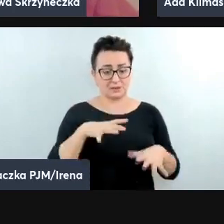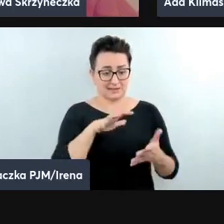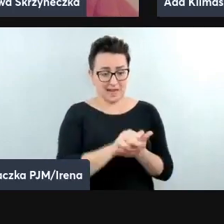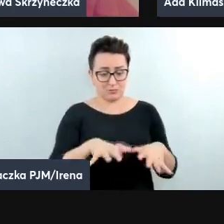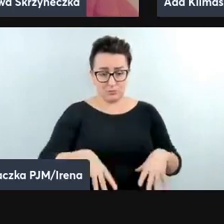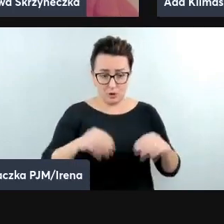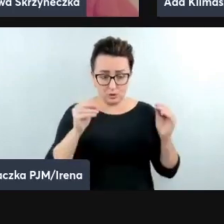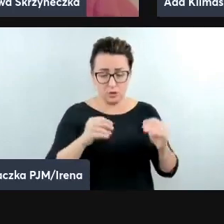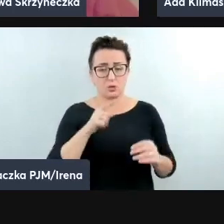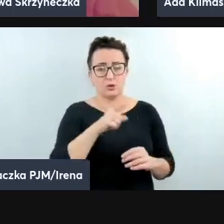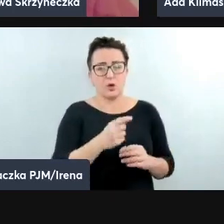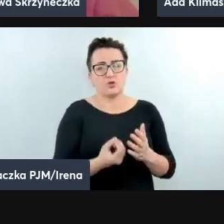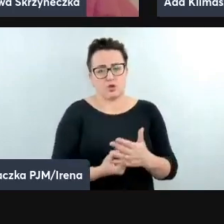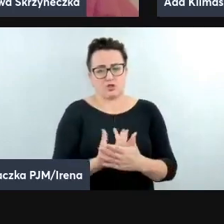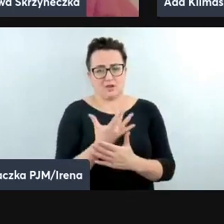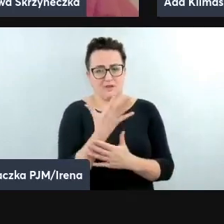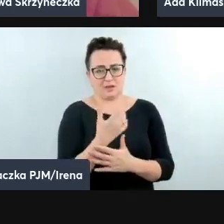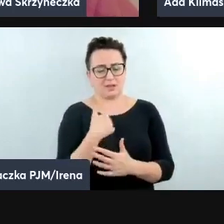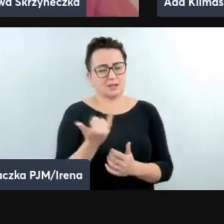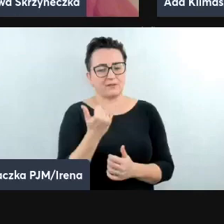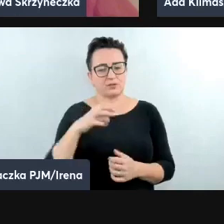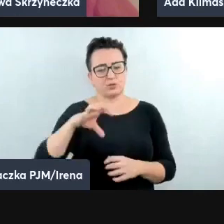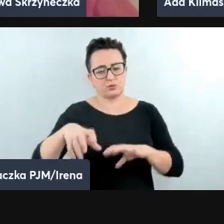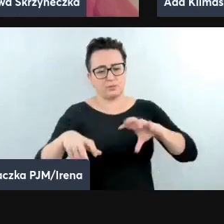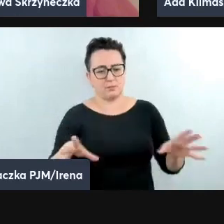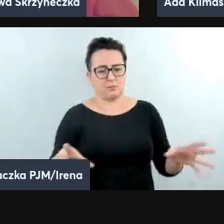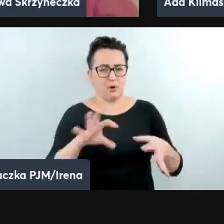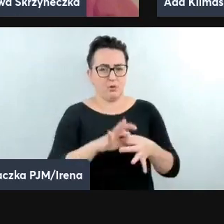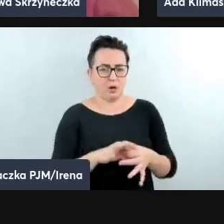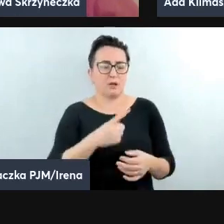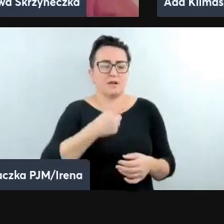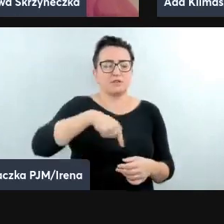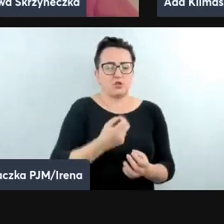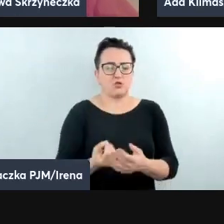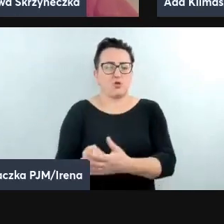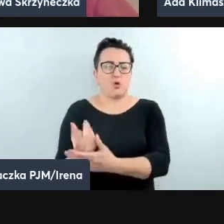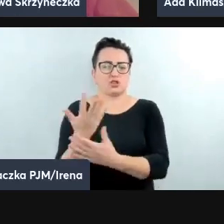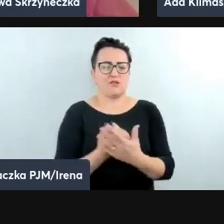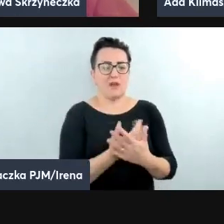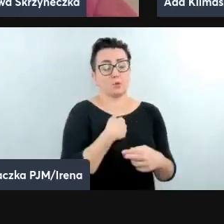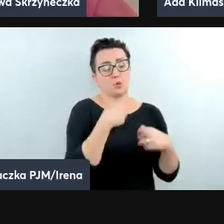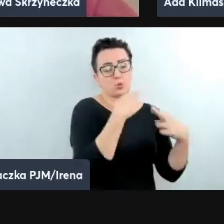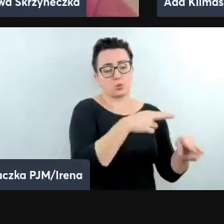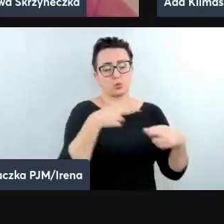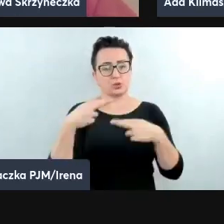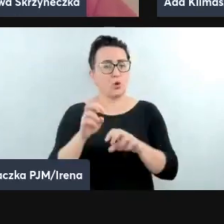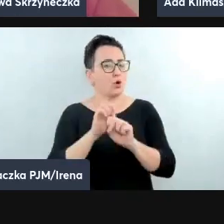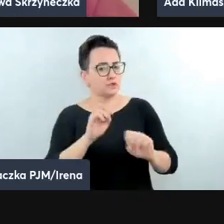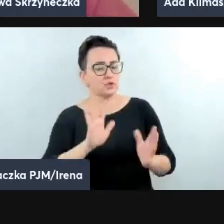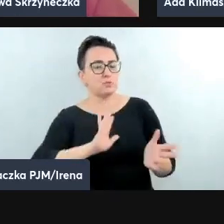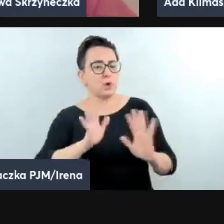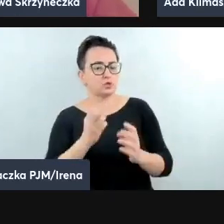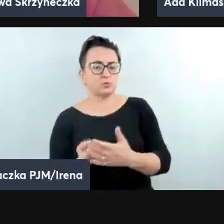dwie grupy, nie? Że jakby wszyscy jesteśmy w tym procesie, że różnimy się, różnie dojrzewamy, ale że wszyscy jesteśmy jakby w tym.